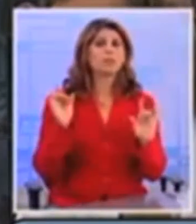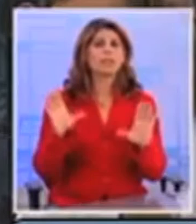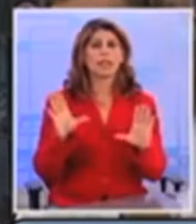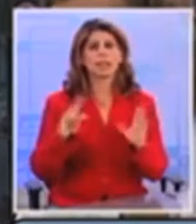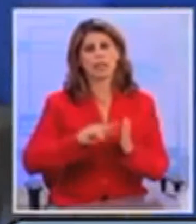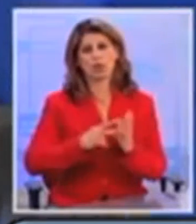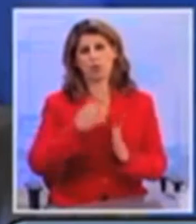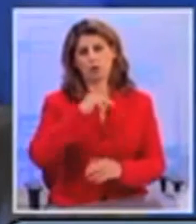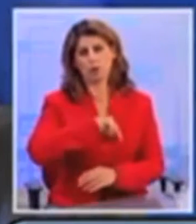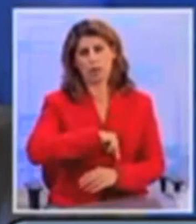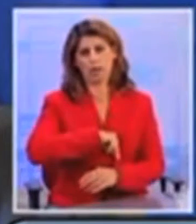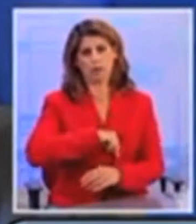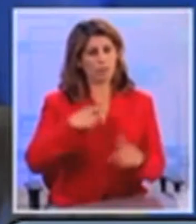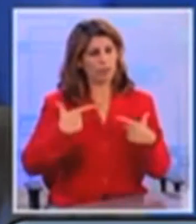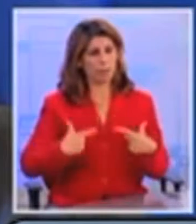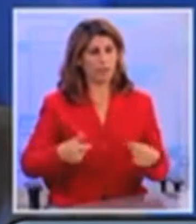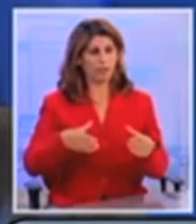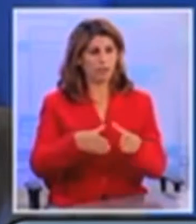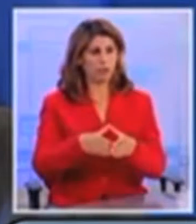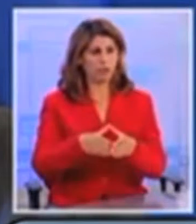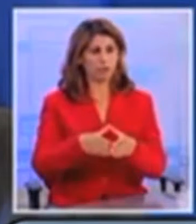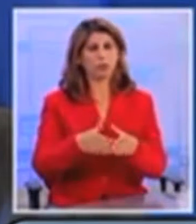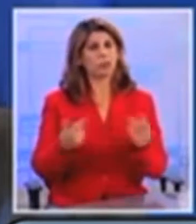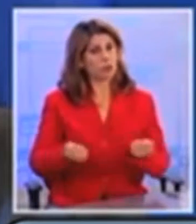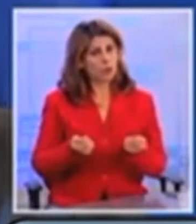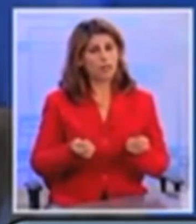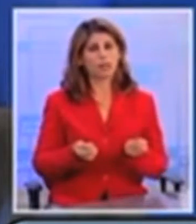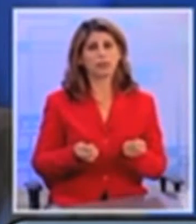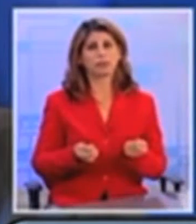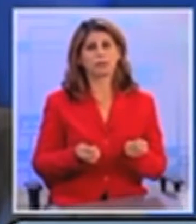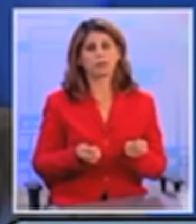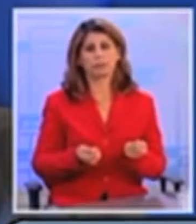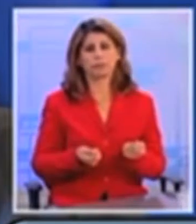travail et de ceux qui ont réalisé gratuitement la traduction en français.